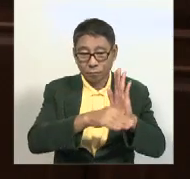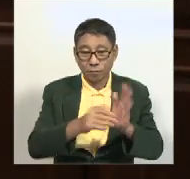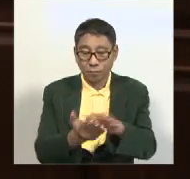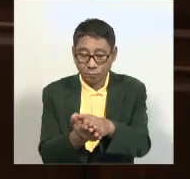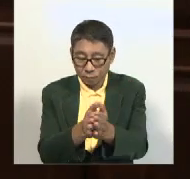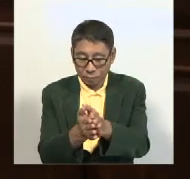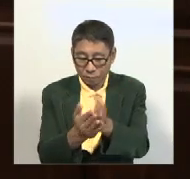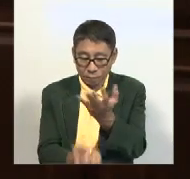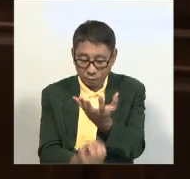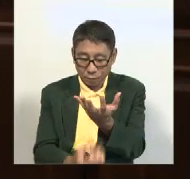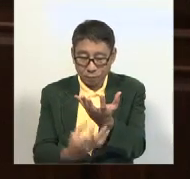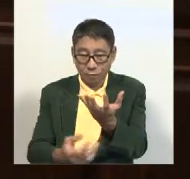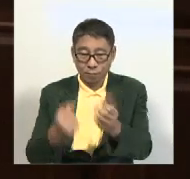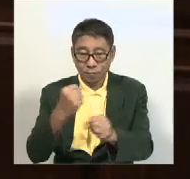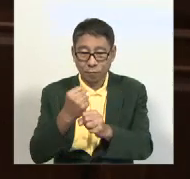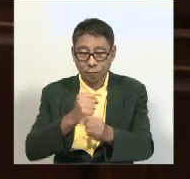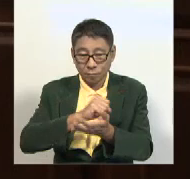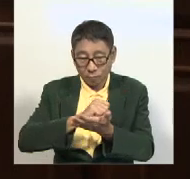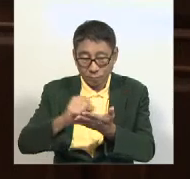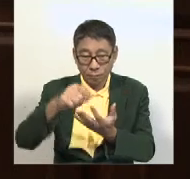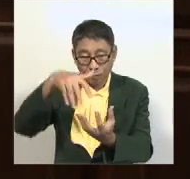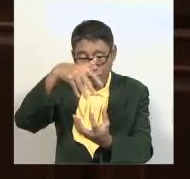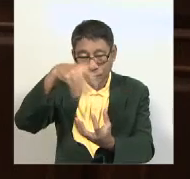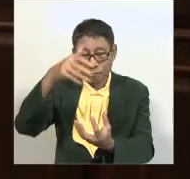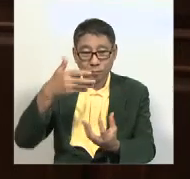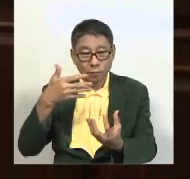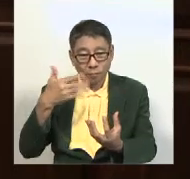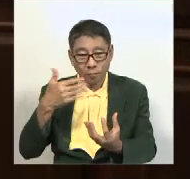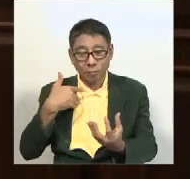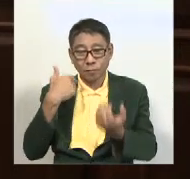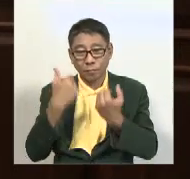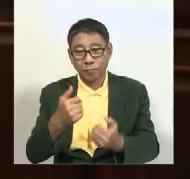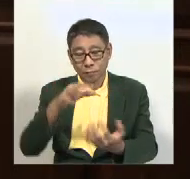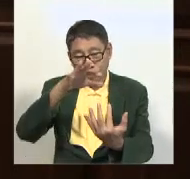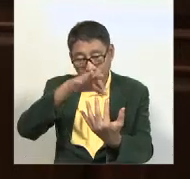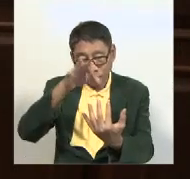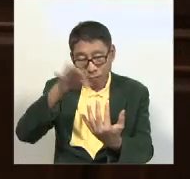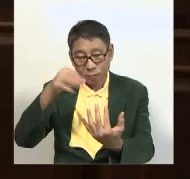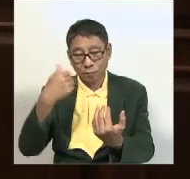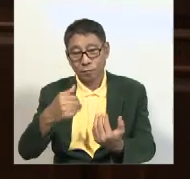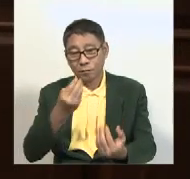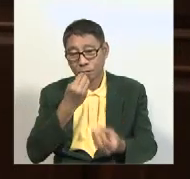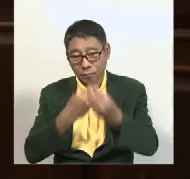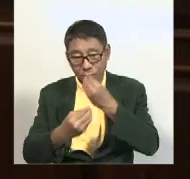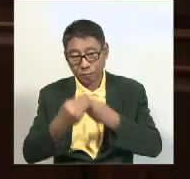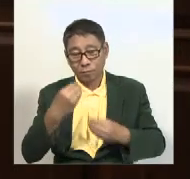งนั้นเนี่ยให้เป็นไปตามหลักสุขาภิบาลได้ดีหรือเปล่าและถ้าเกิดต้องเลือกมาบริโภคทางด้านนี้ควรจะ